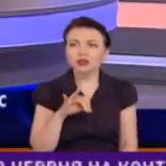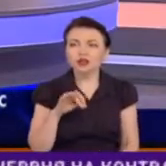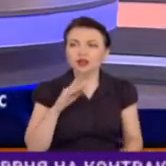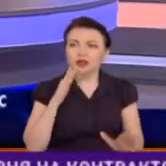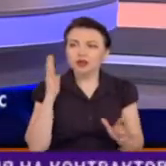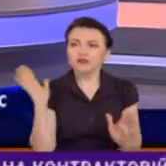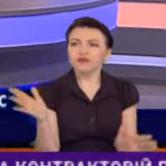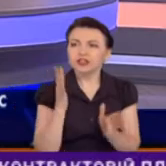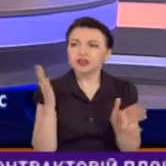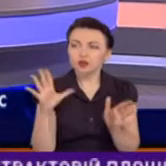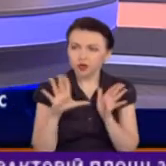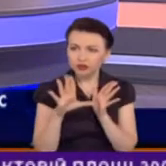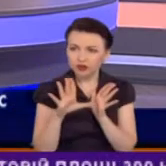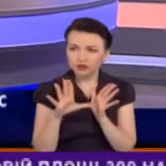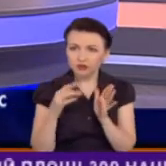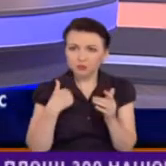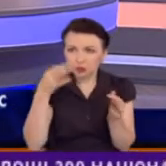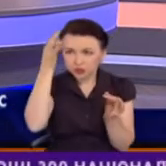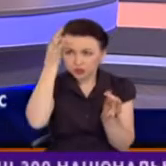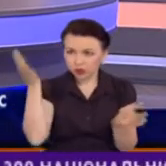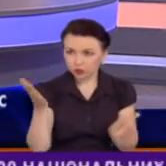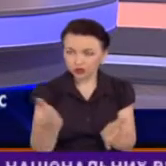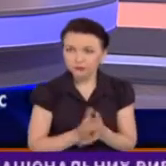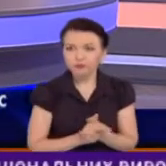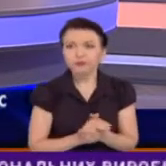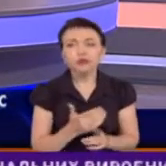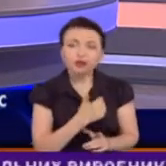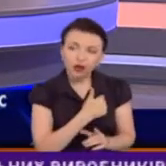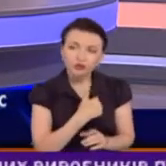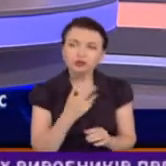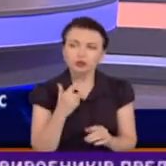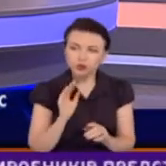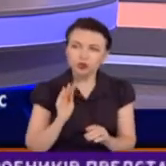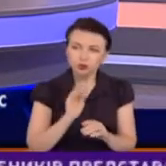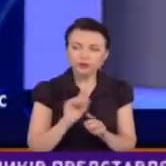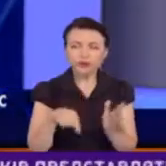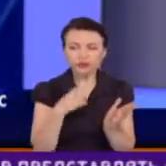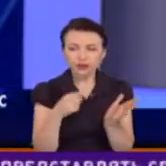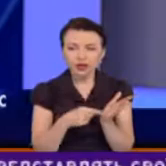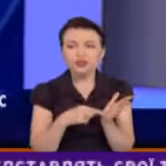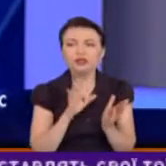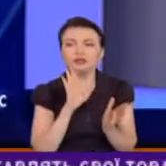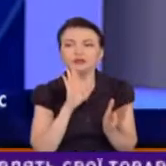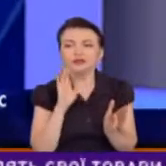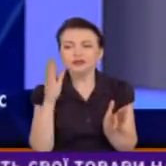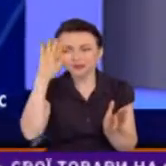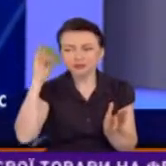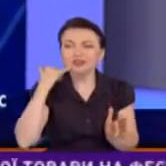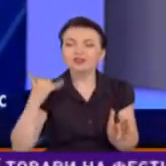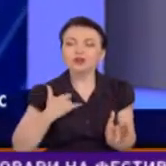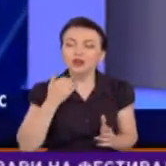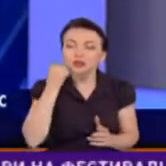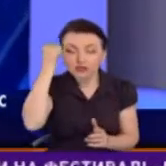її не згадували, чи вона не є... Ну, я хотіла б ще доповнити питання шановного глядача. Дуже дякую.